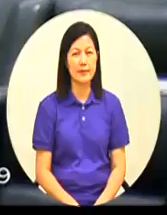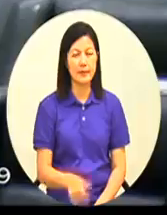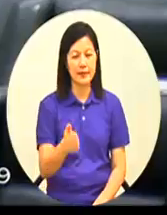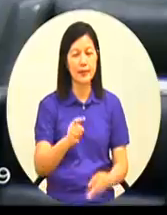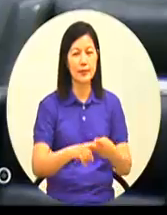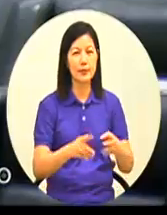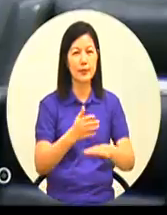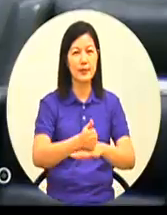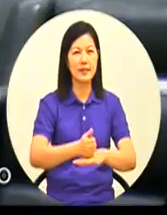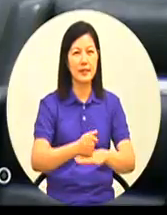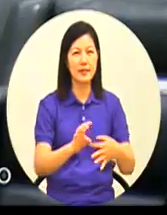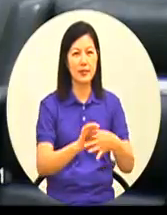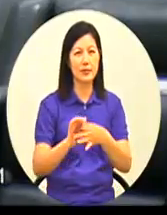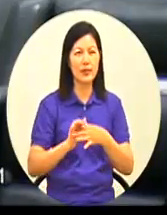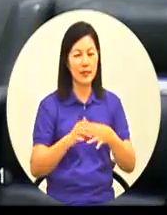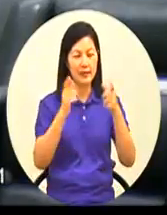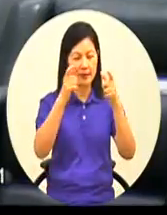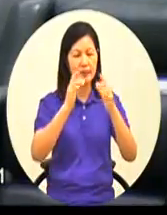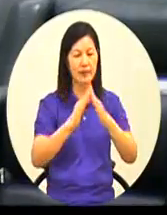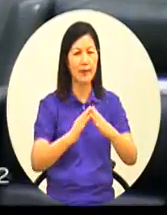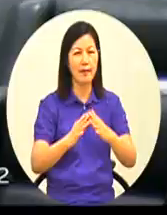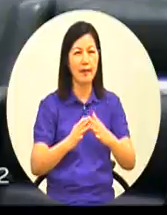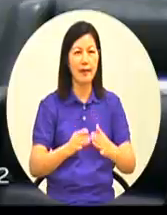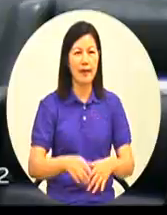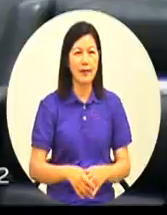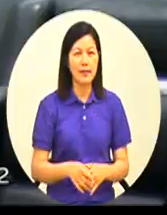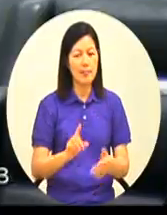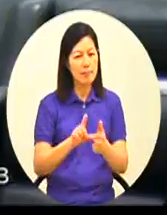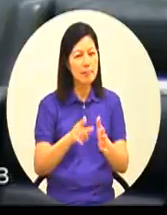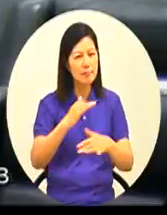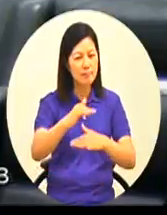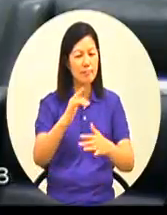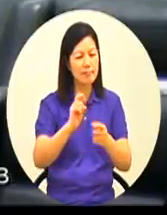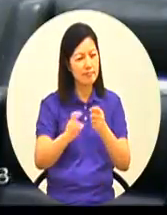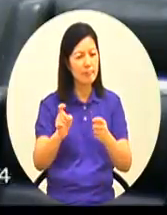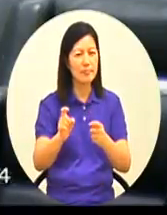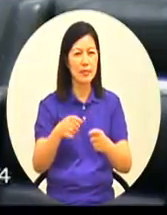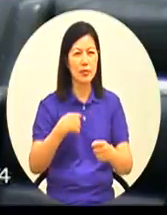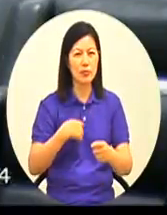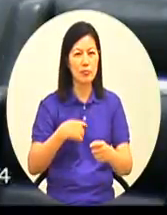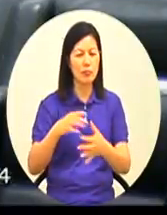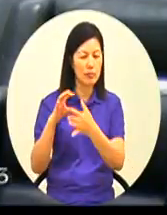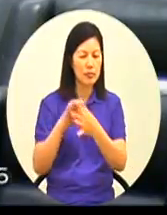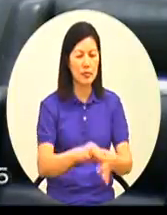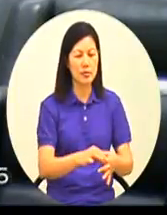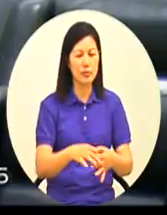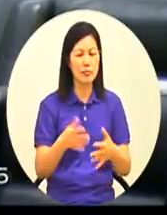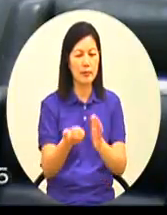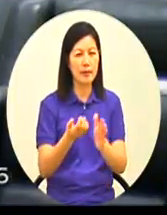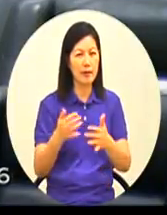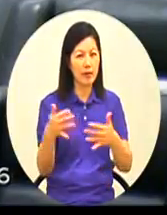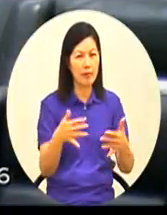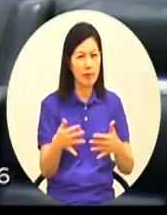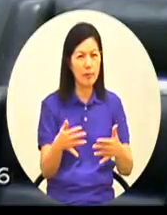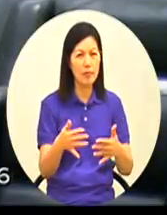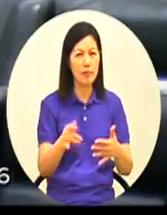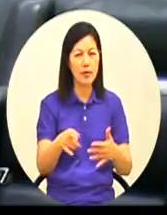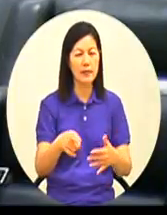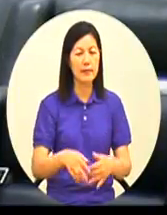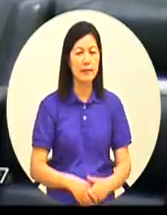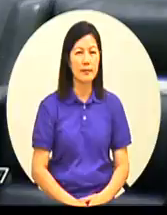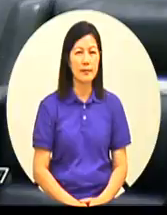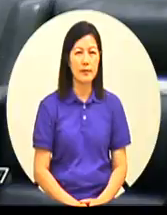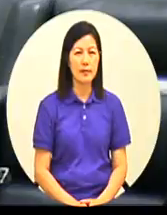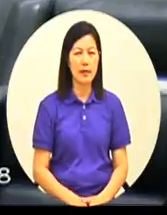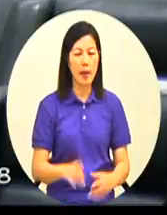席哦，谢谢关心高雄市政市民朋友。那时间非常有限，只有十分钟哦，我想就延续刚刚的几个问题，继续来就叫我们的